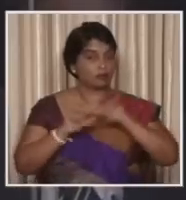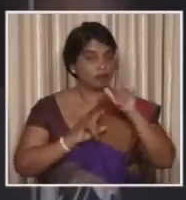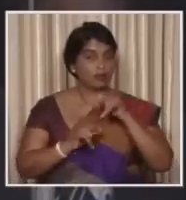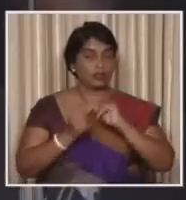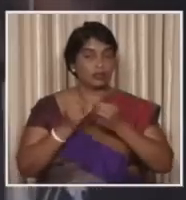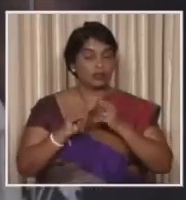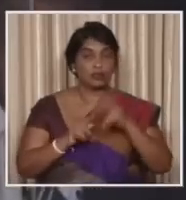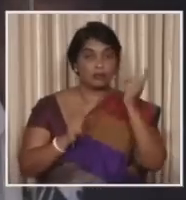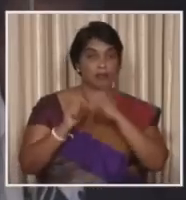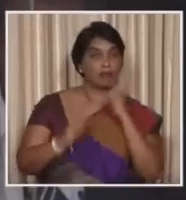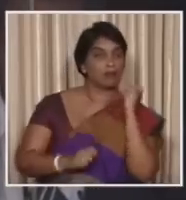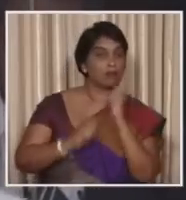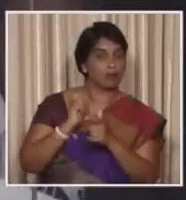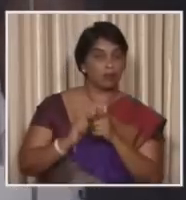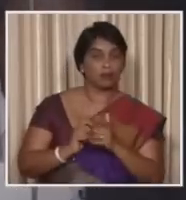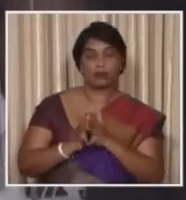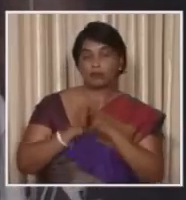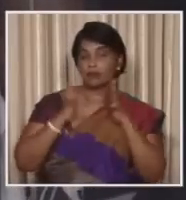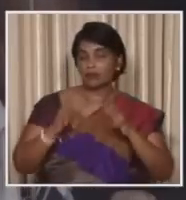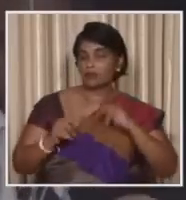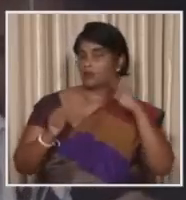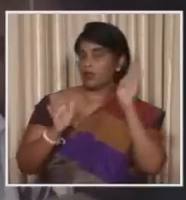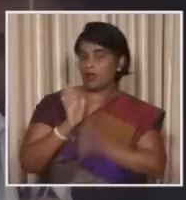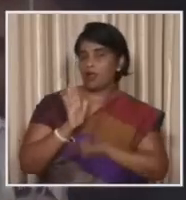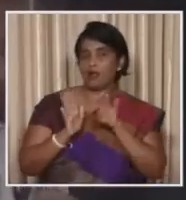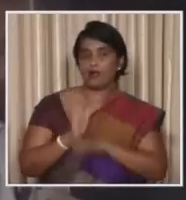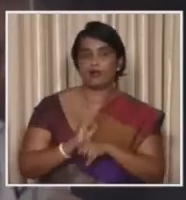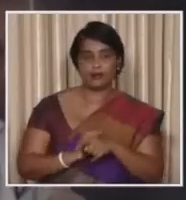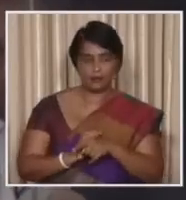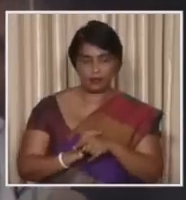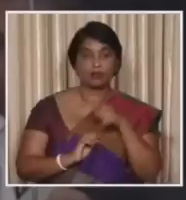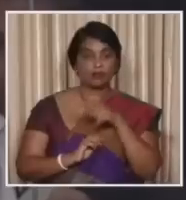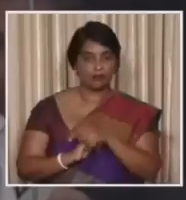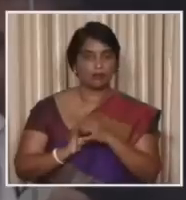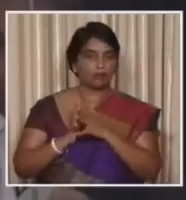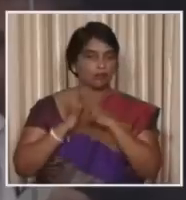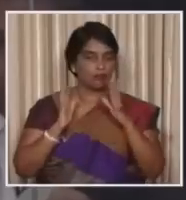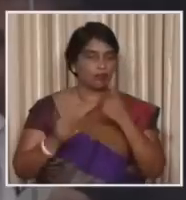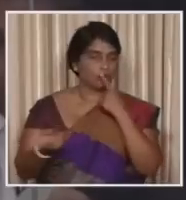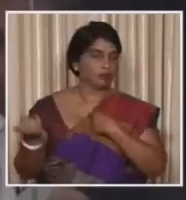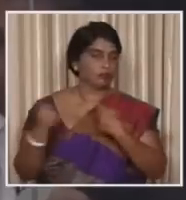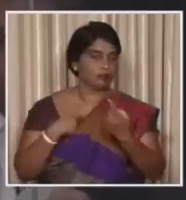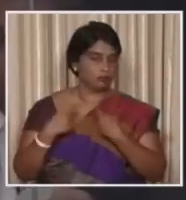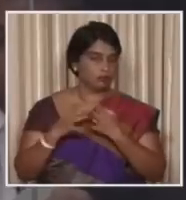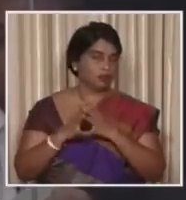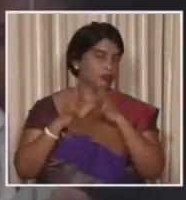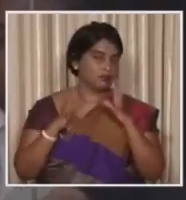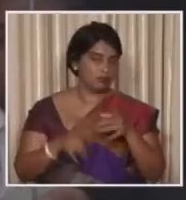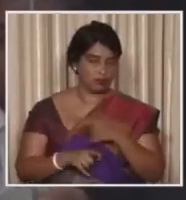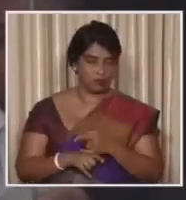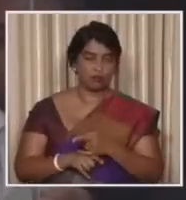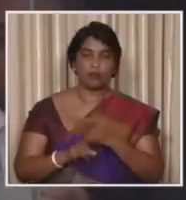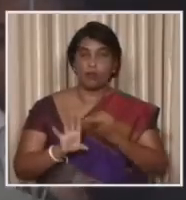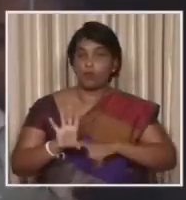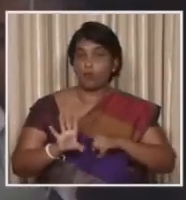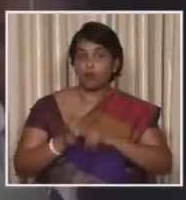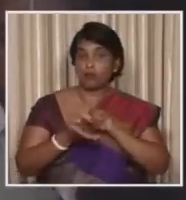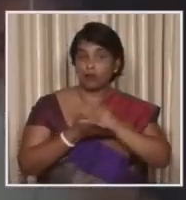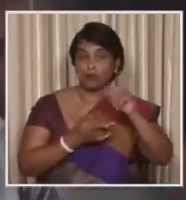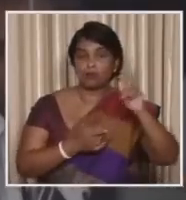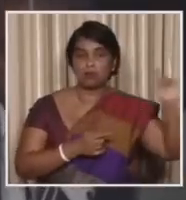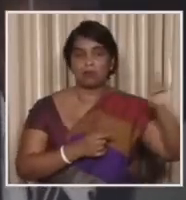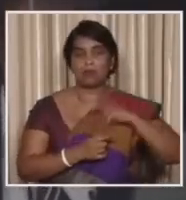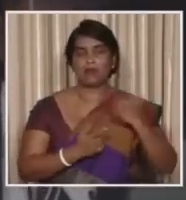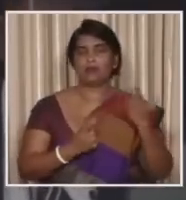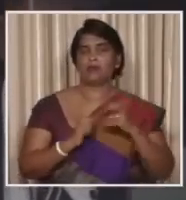නිලධාරීන්ට ලැබෙන දීමනා විශාල වශයෙන් කප්පාදු කරලා තියෙනවා ඒ ගැන විශාල පැමිණිලි සහ මැසිවිලි නගනවා ඒ පුහුණුවීම් වලට යන නිලධාරීන්